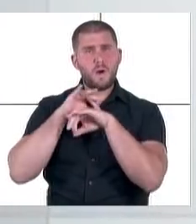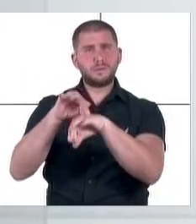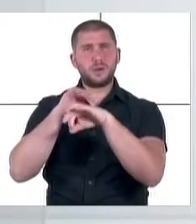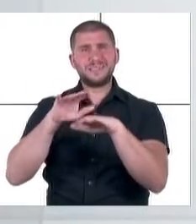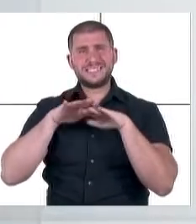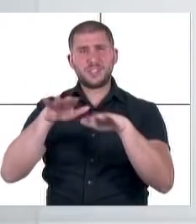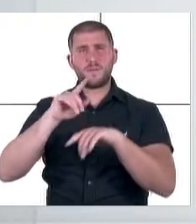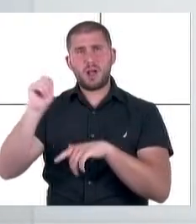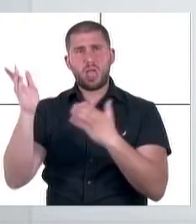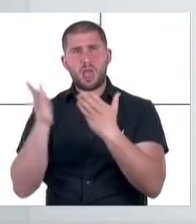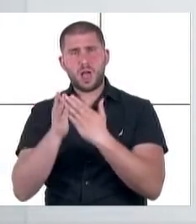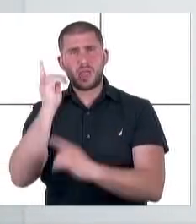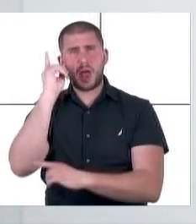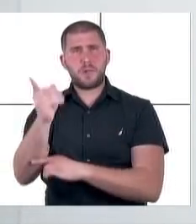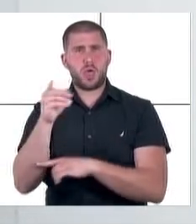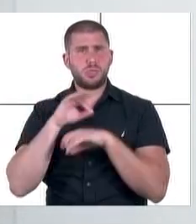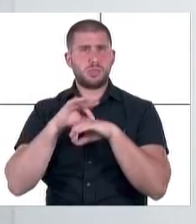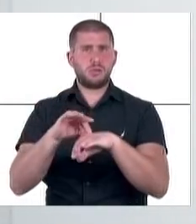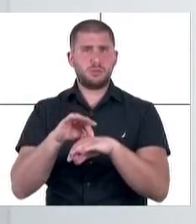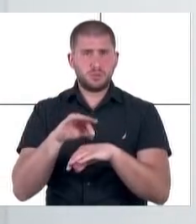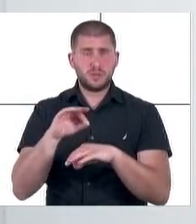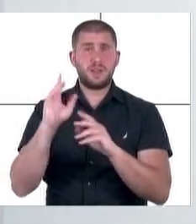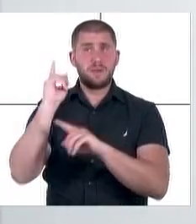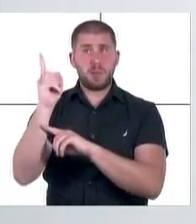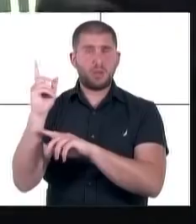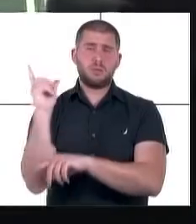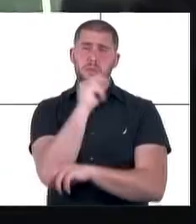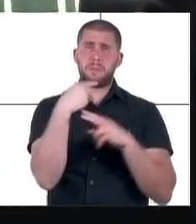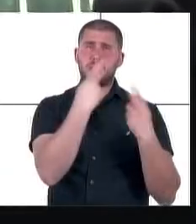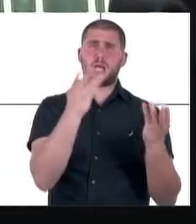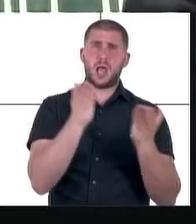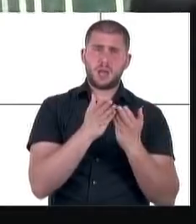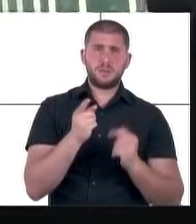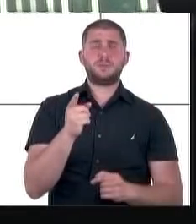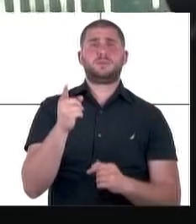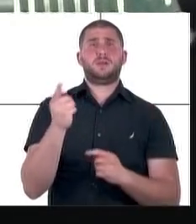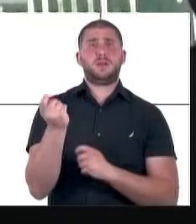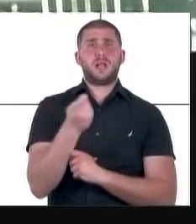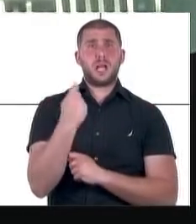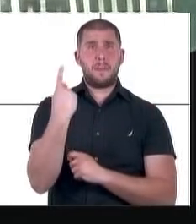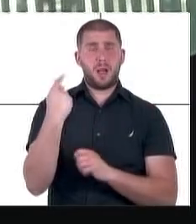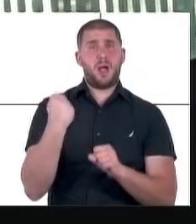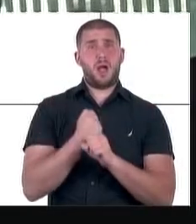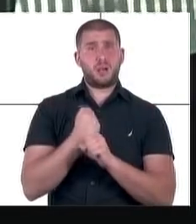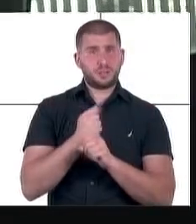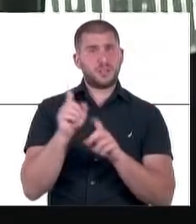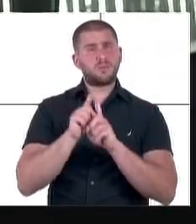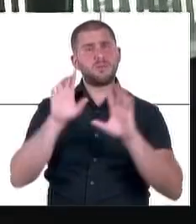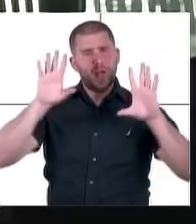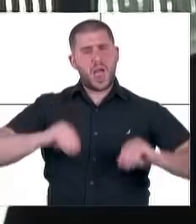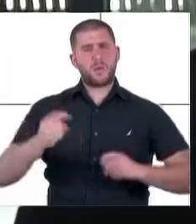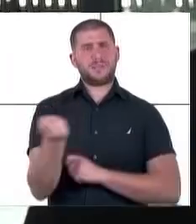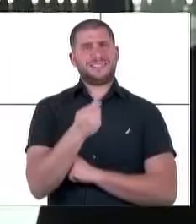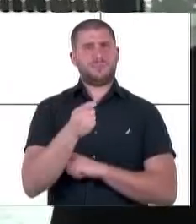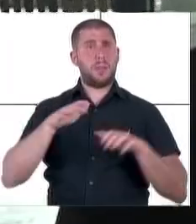תעופה לאילת, לבתי מלון, ומהבתי מלון חזרה לאילת. קבעי שעושה הכשרות, נמצא בכוננות כדי לחבות שריפות